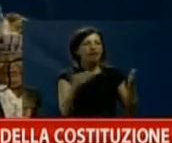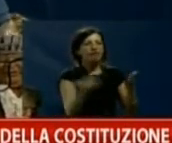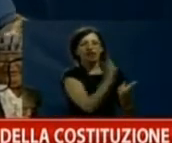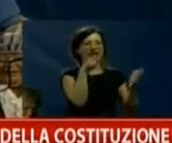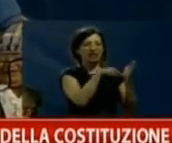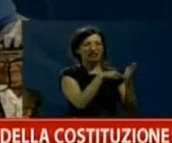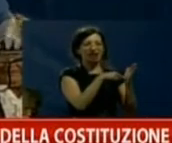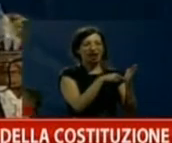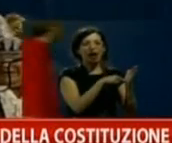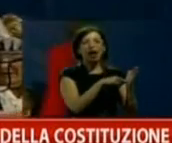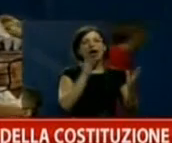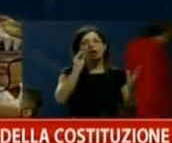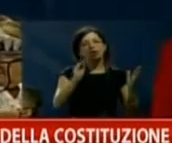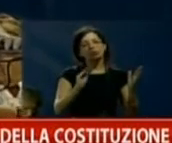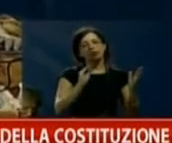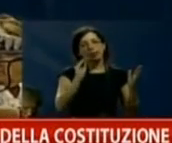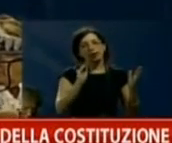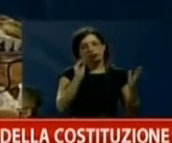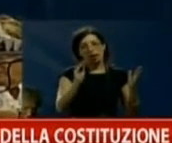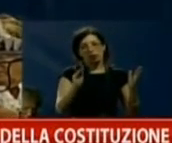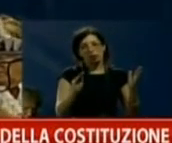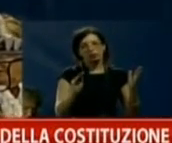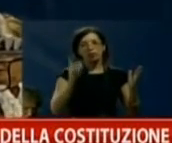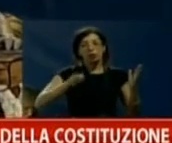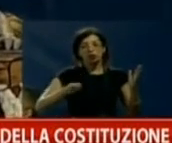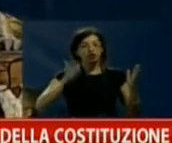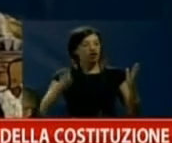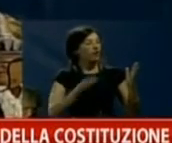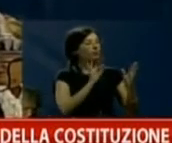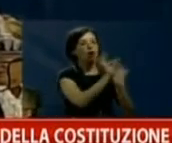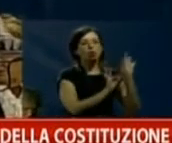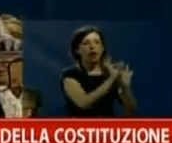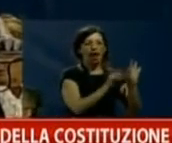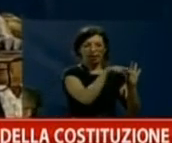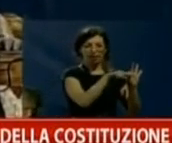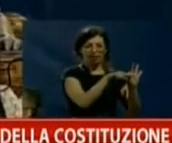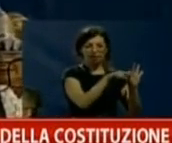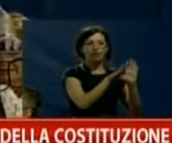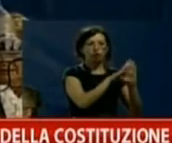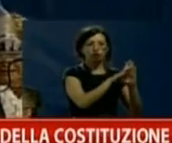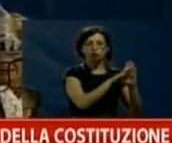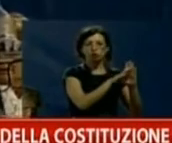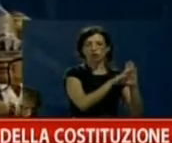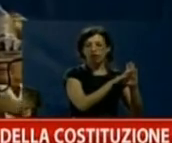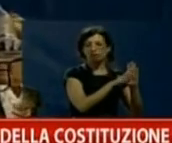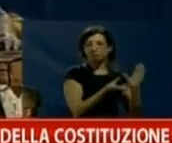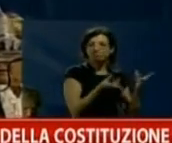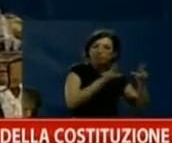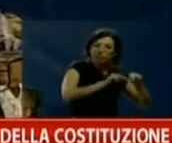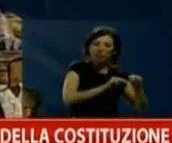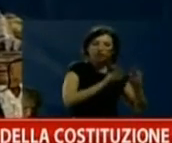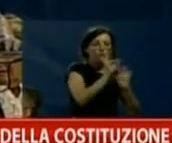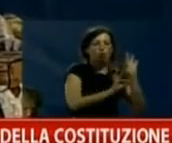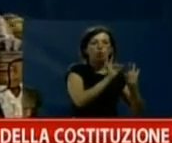lavoro che noi dobbiamo fare e che consente alla politica di guardare più lontano e più vicino, più lontano